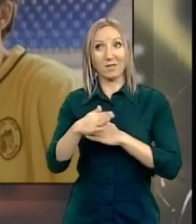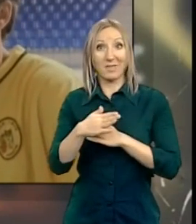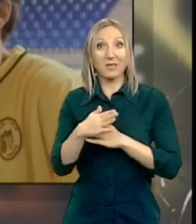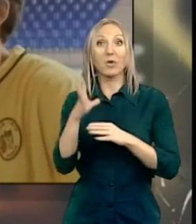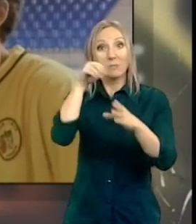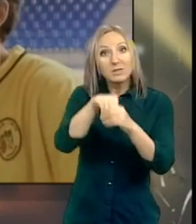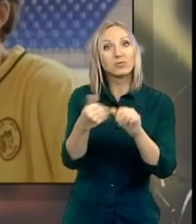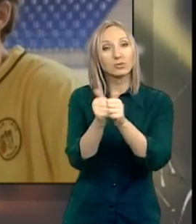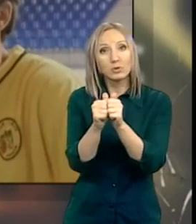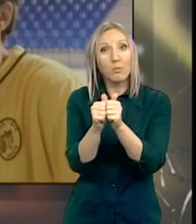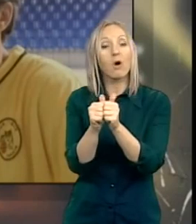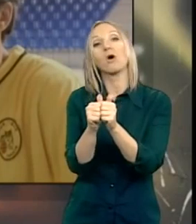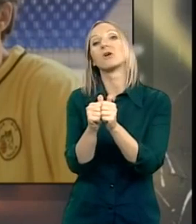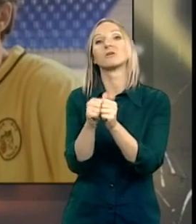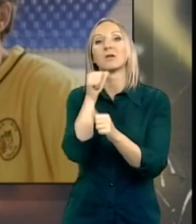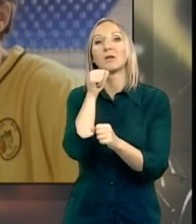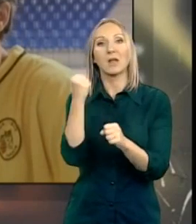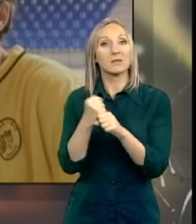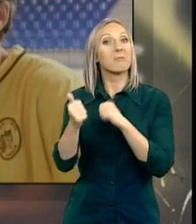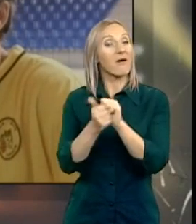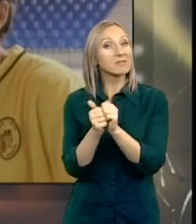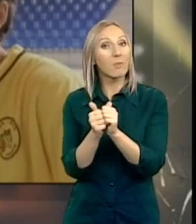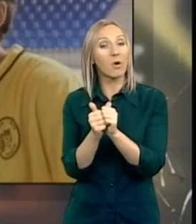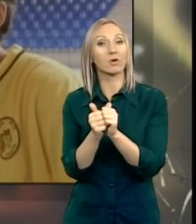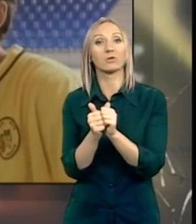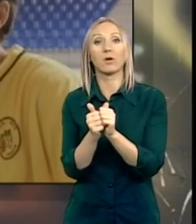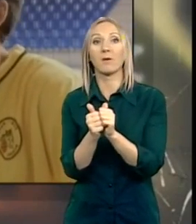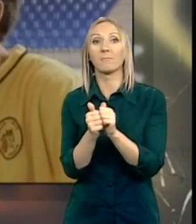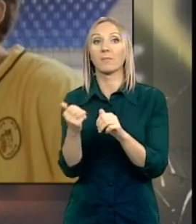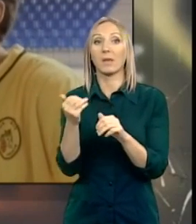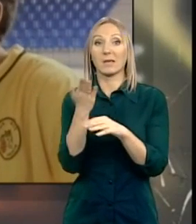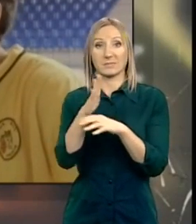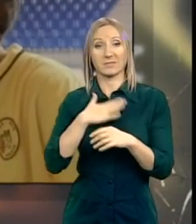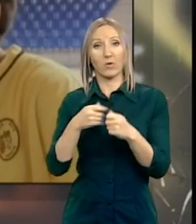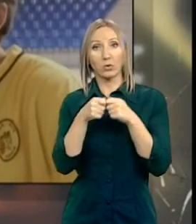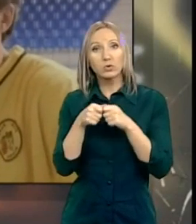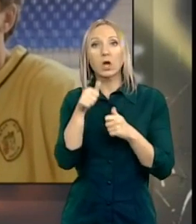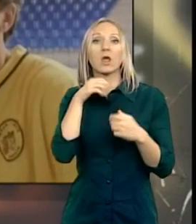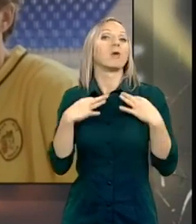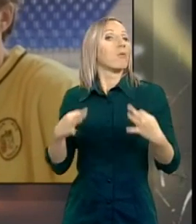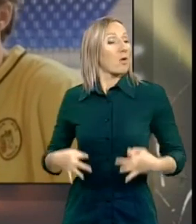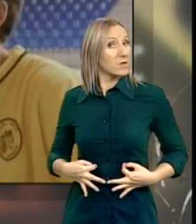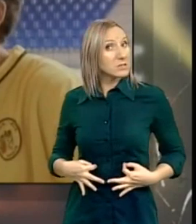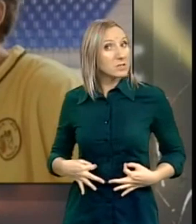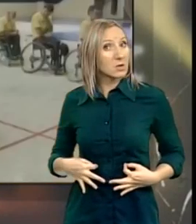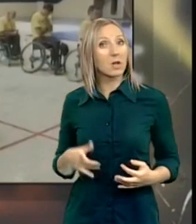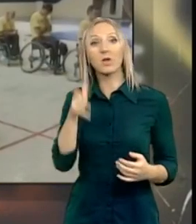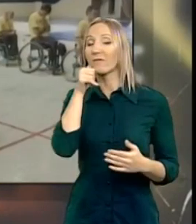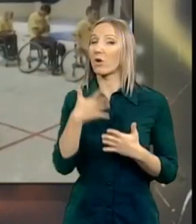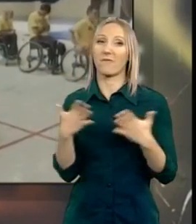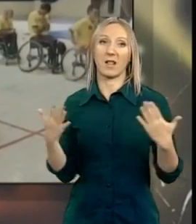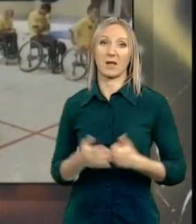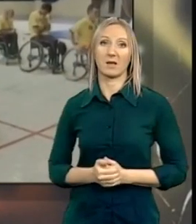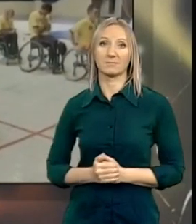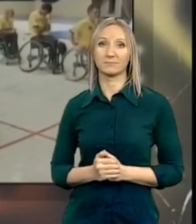sportom, kako za udruženje, tako i profesionalno, je izuzetno